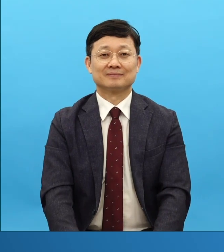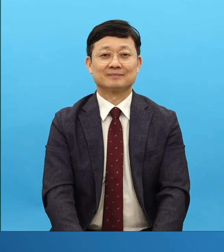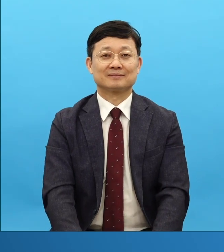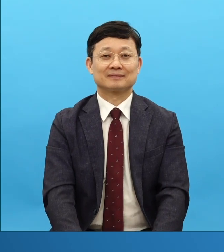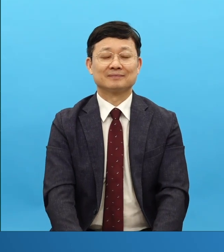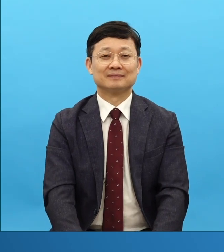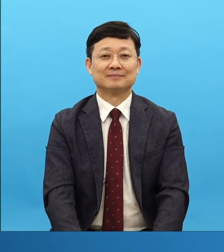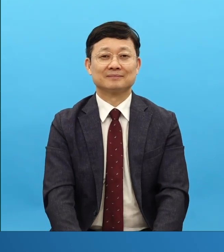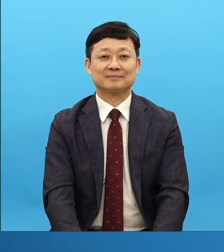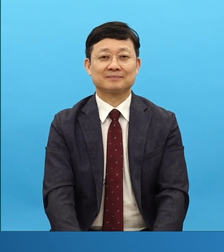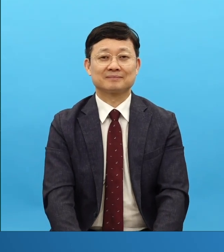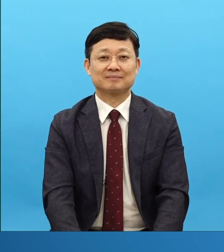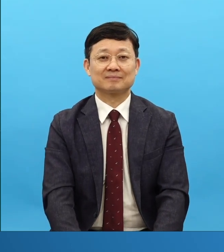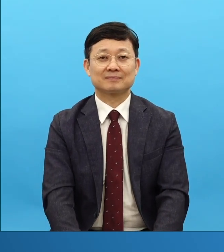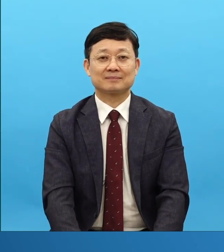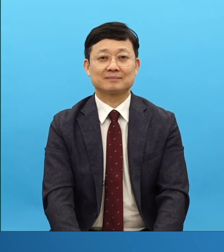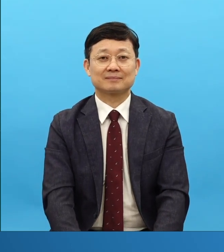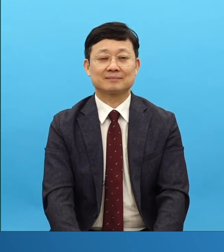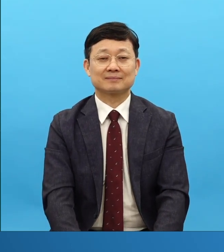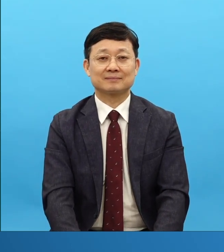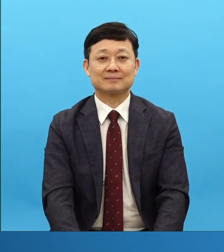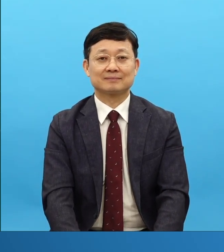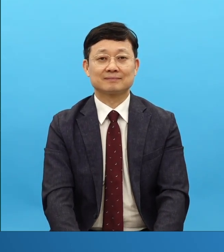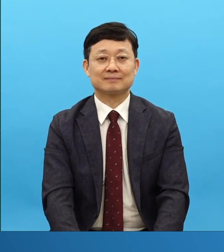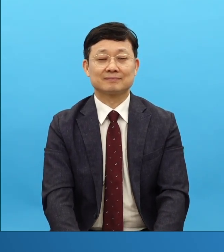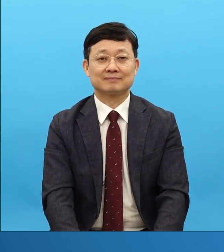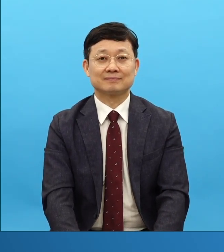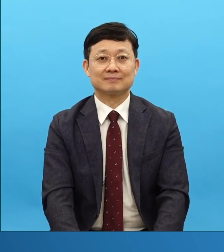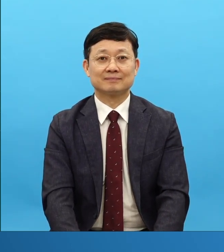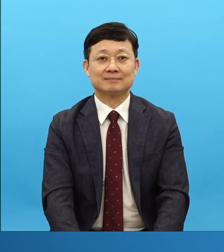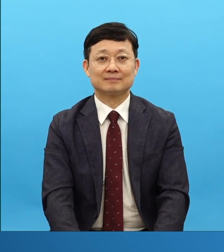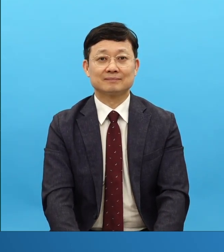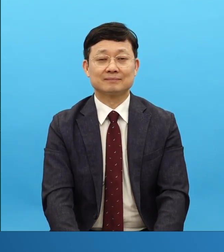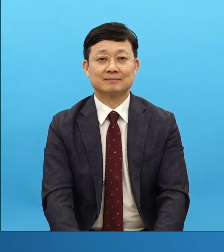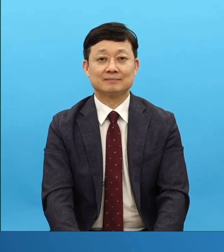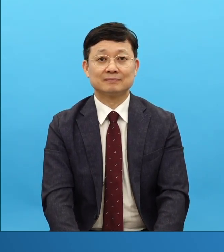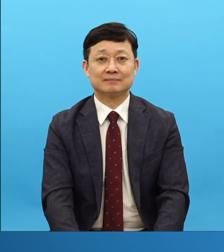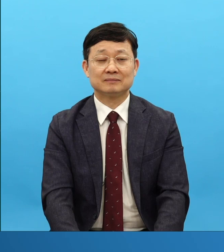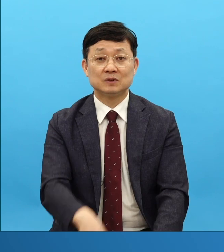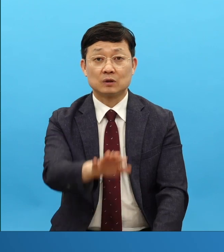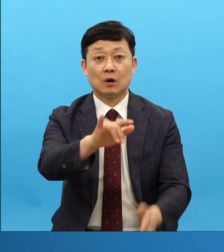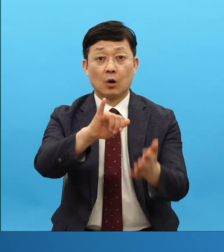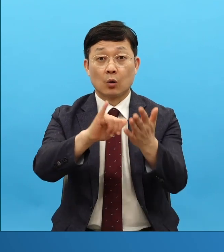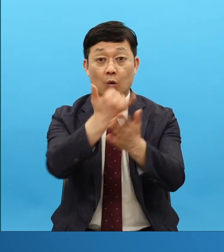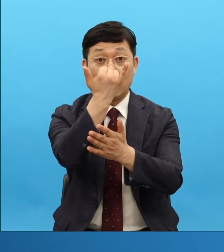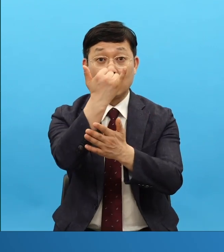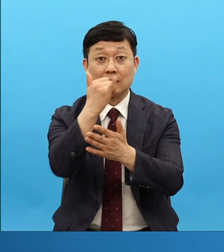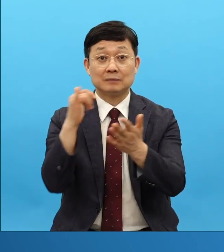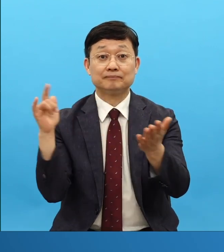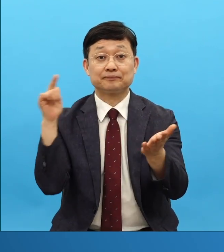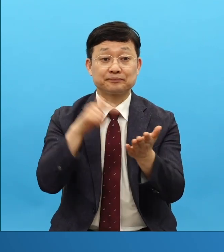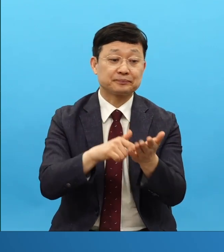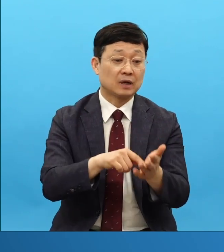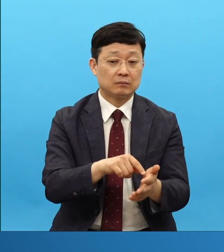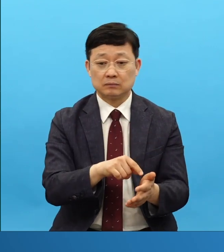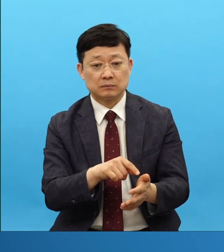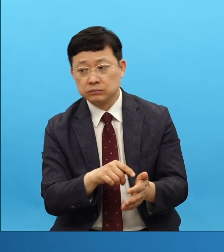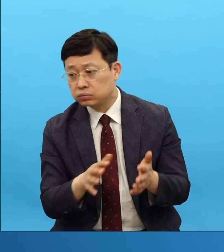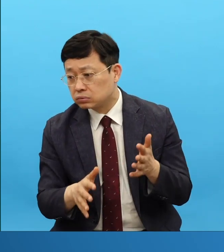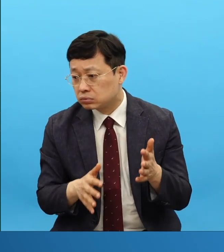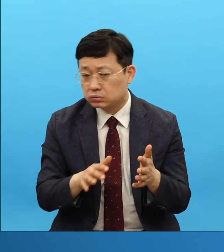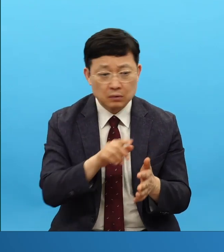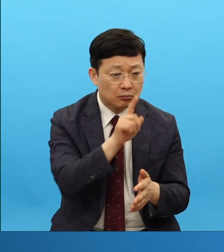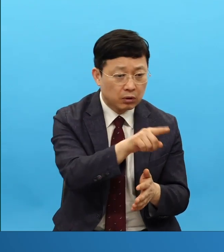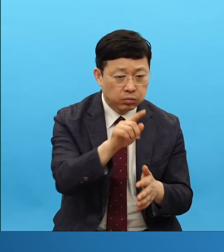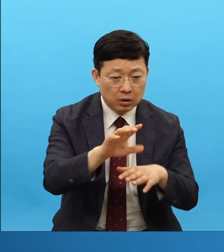Even now, if you're not good with the internet, you have difficulty. 어떨 때는 지금 뭐 공항 통과하는데도 뭐 그거 모르면 못 통과해 이제는요. 그런 시대가 왔단 말이에요. Now we're at